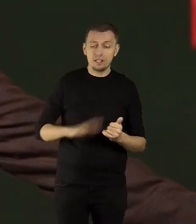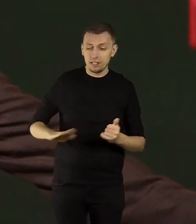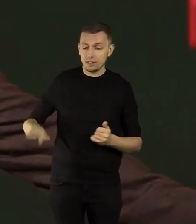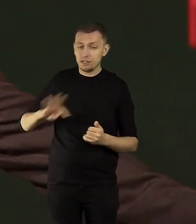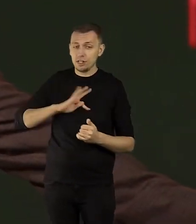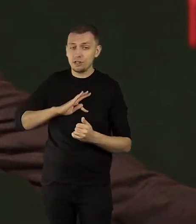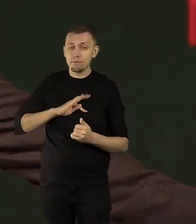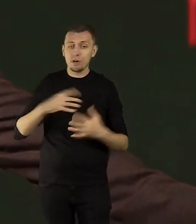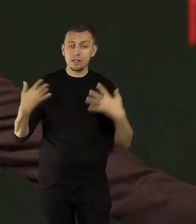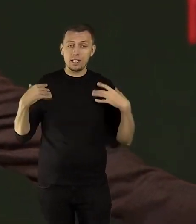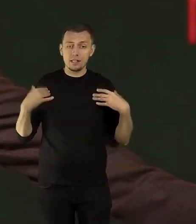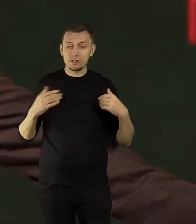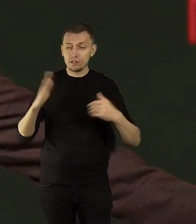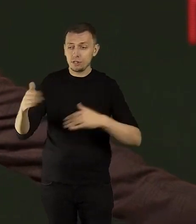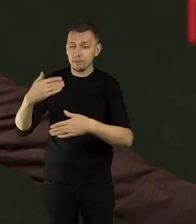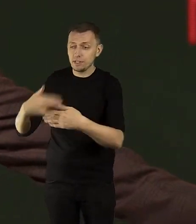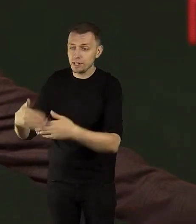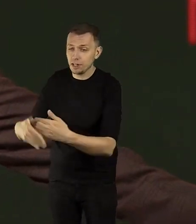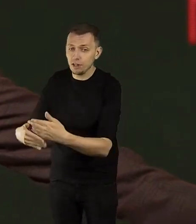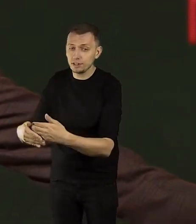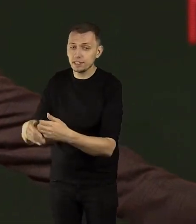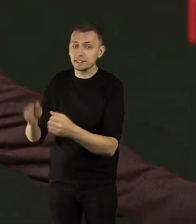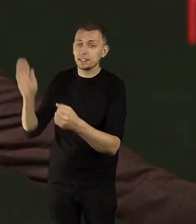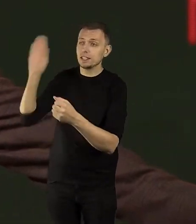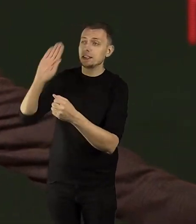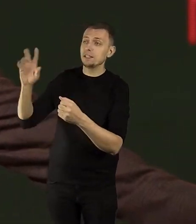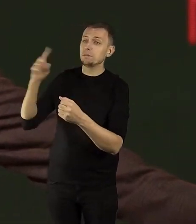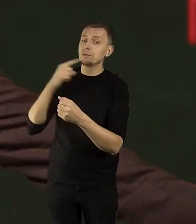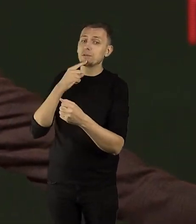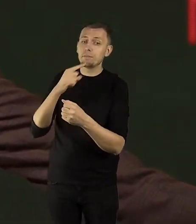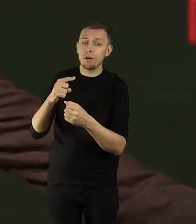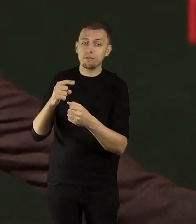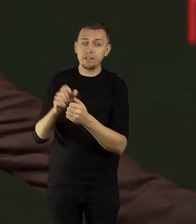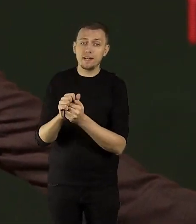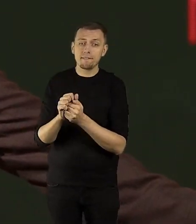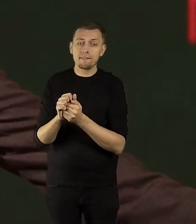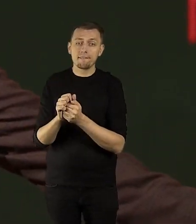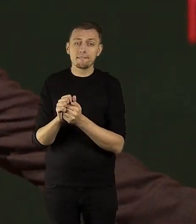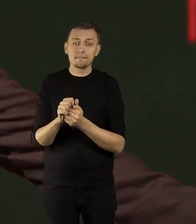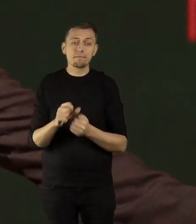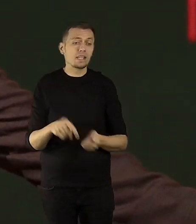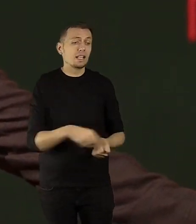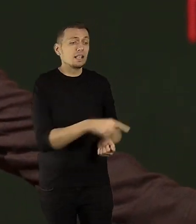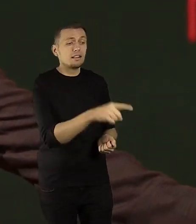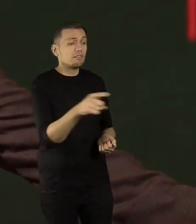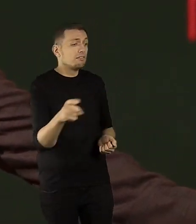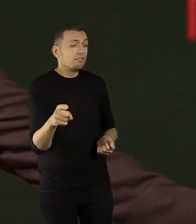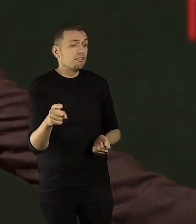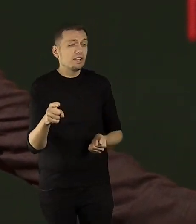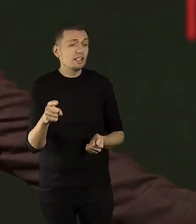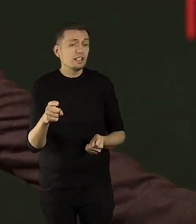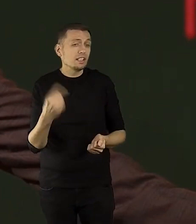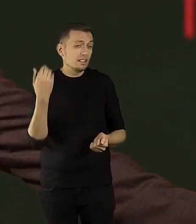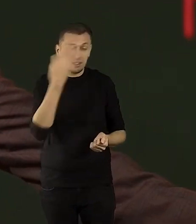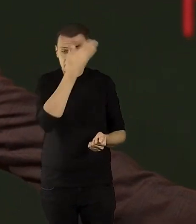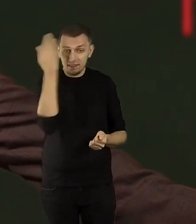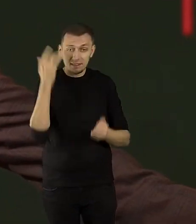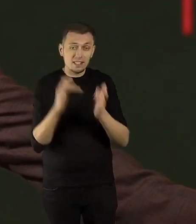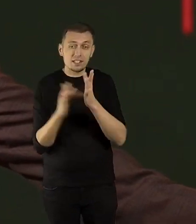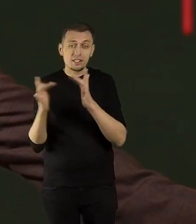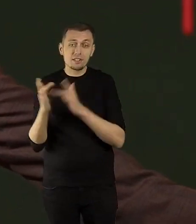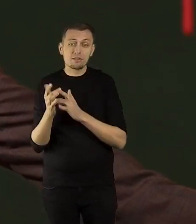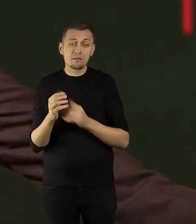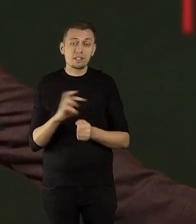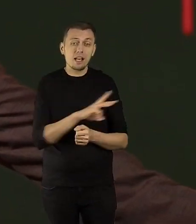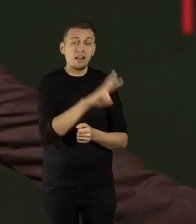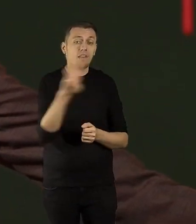przepraszam, nikt wam nie opowiedział o Jezusie, nie jest on w waszym sercu, nie daliście Mu swojego życia, to wasze życie